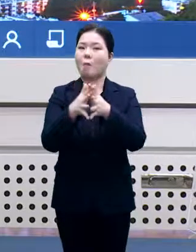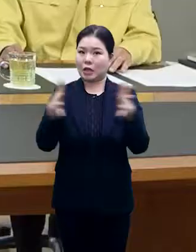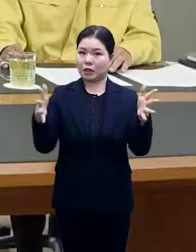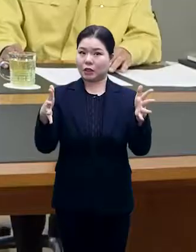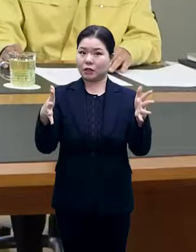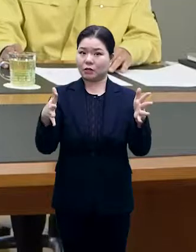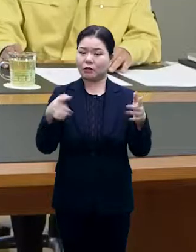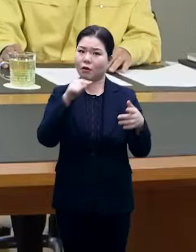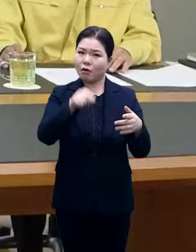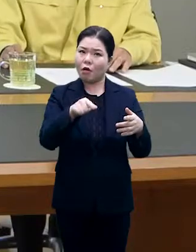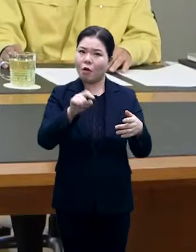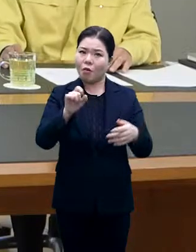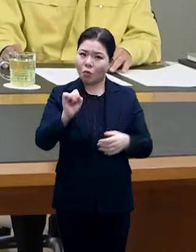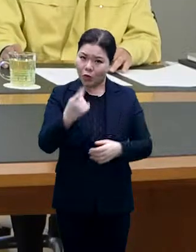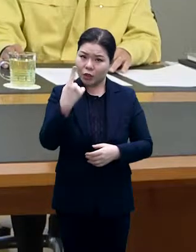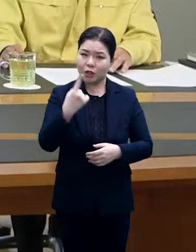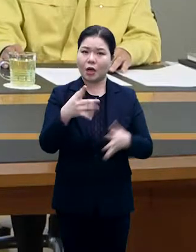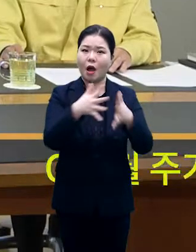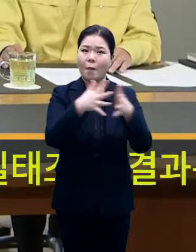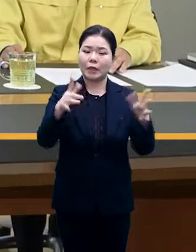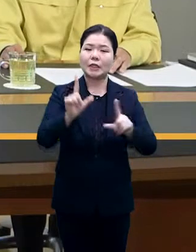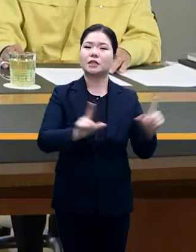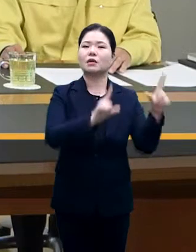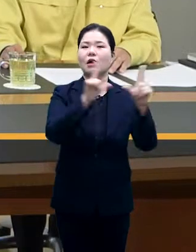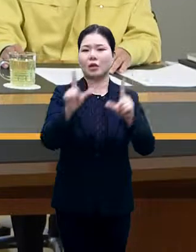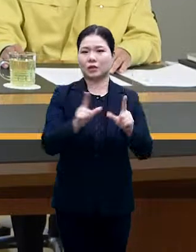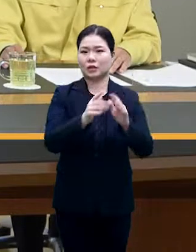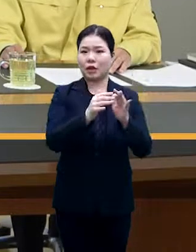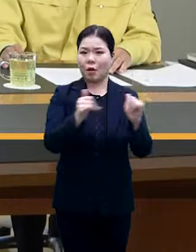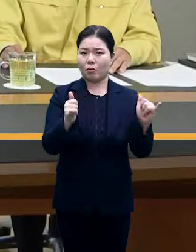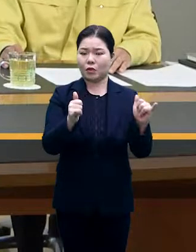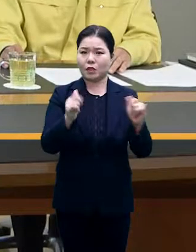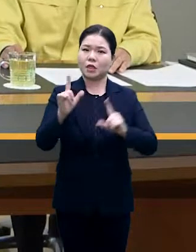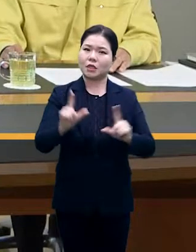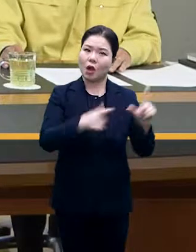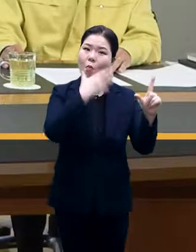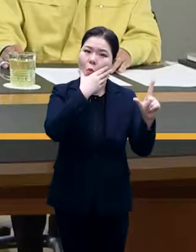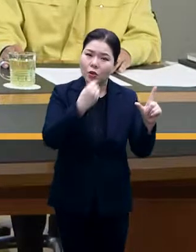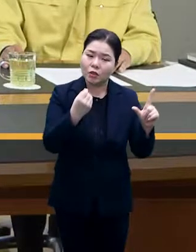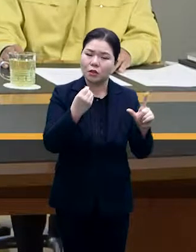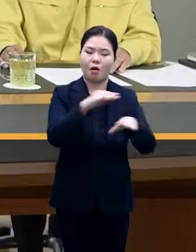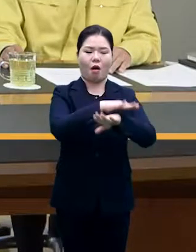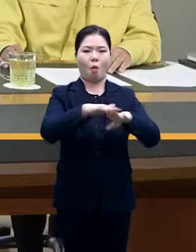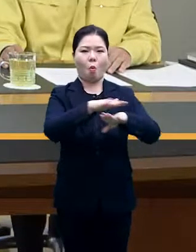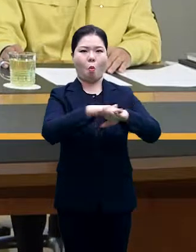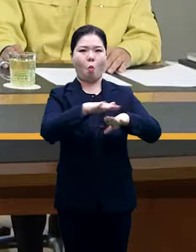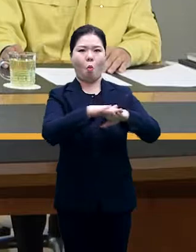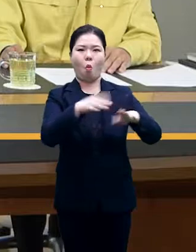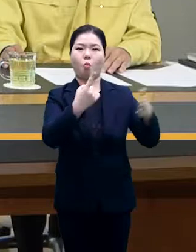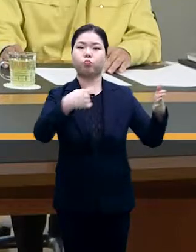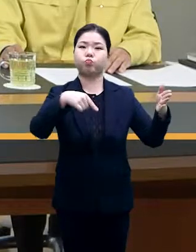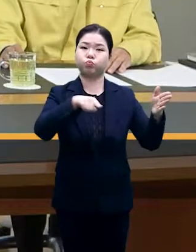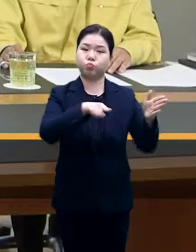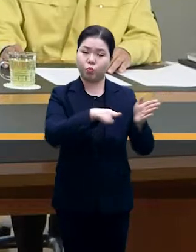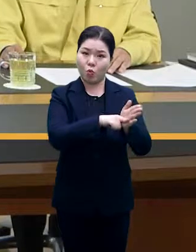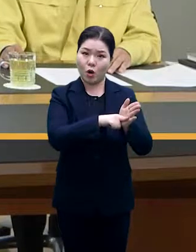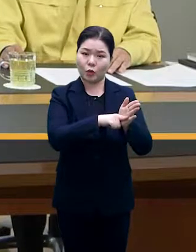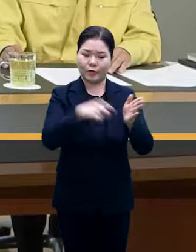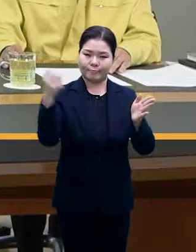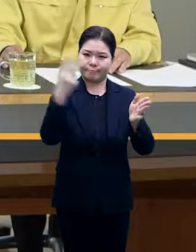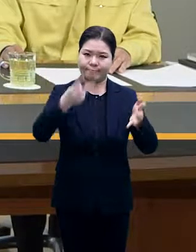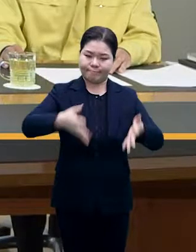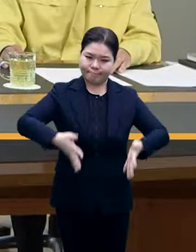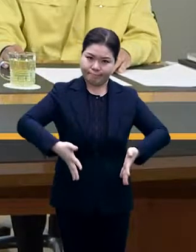아파트입니다. 따라서 이들 아파트에 사는 주민들의 주거복지를 해결하기